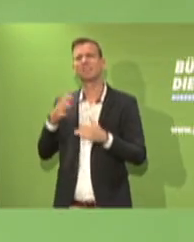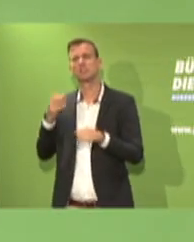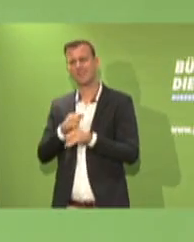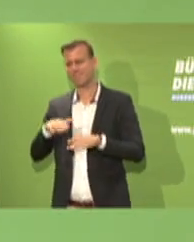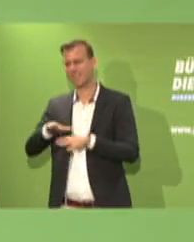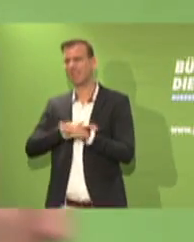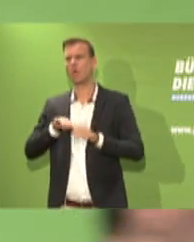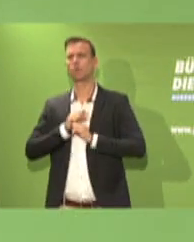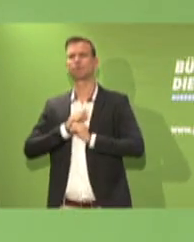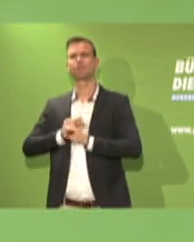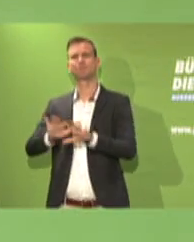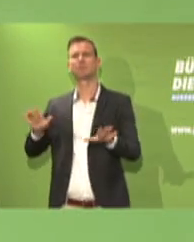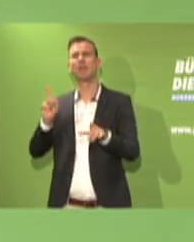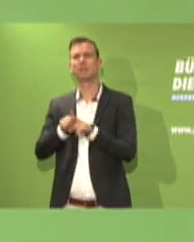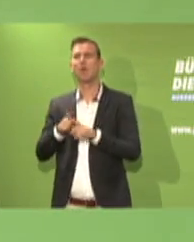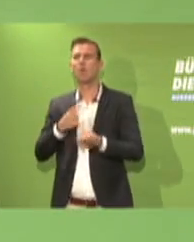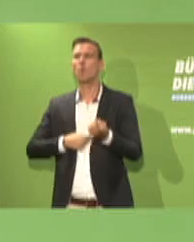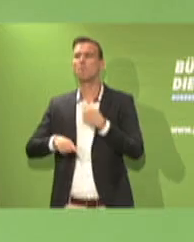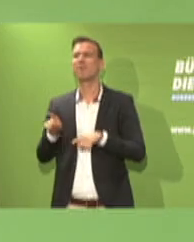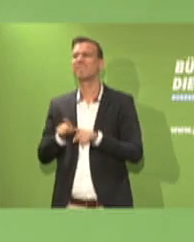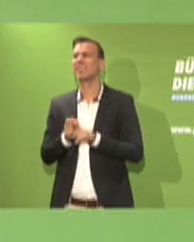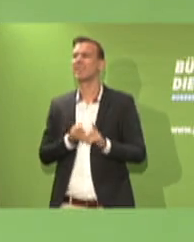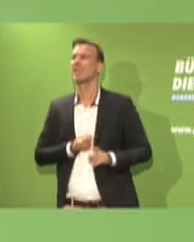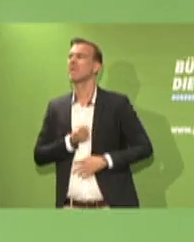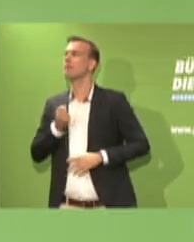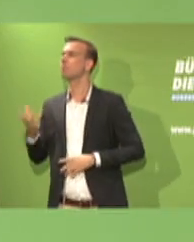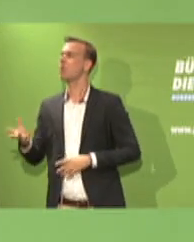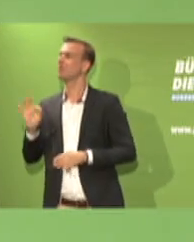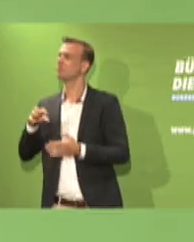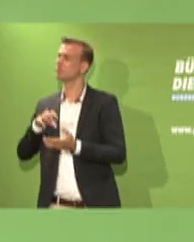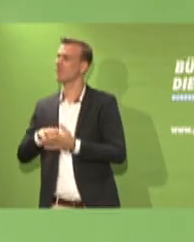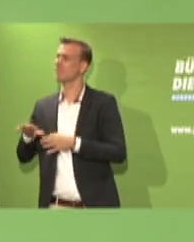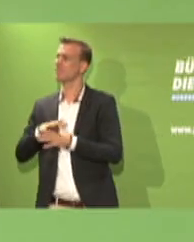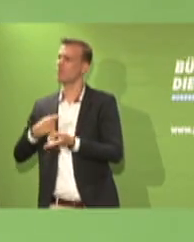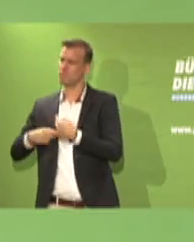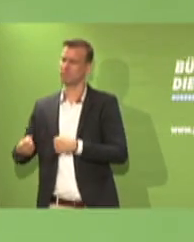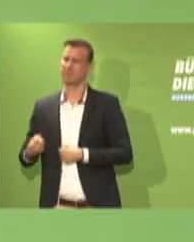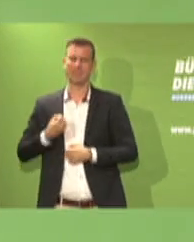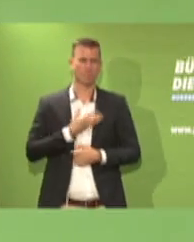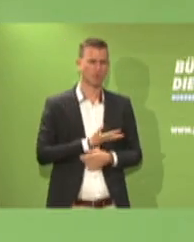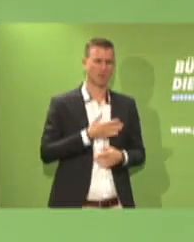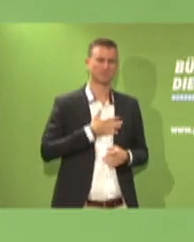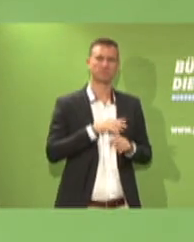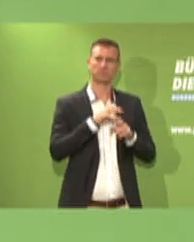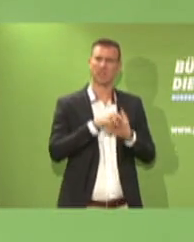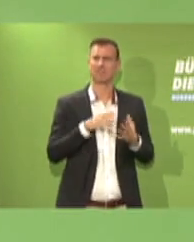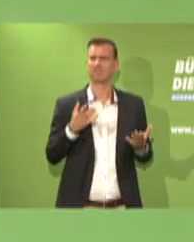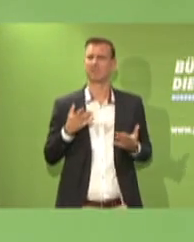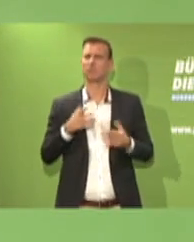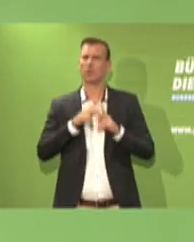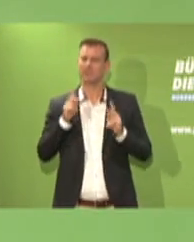Region ausstrahlen, aber auch andersrum, wie können die Impulse aus der Region zu uns insgesamt in